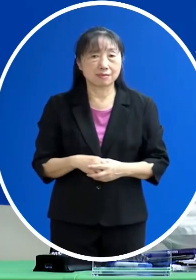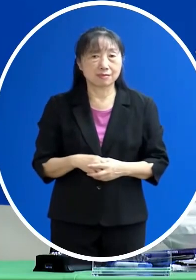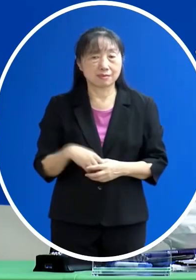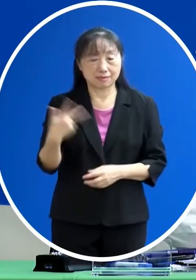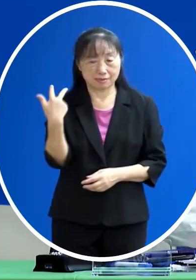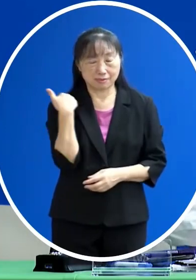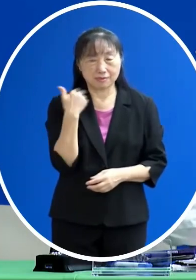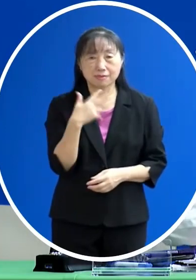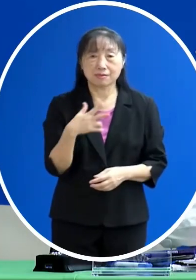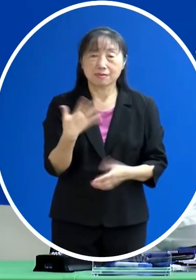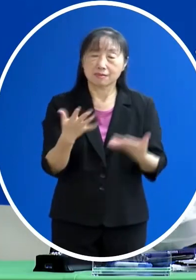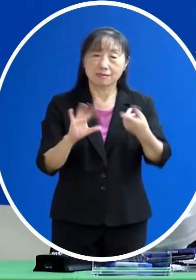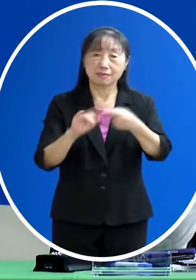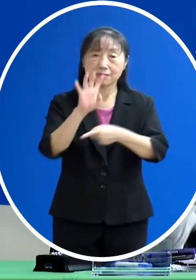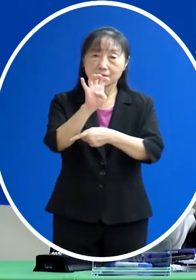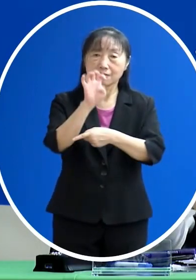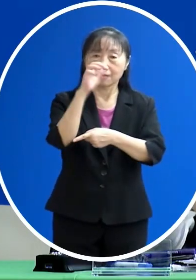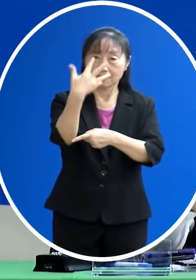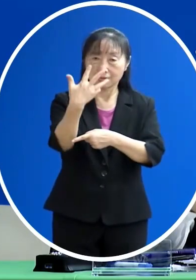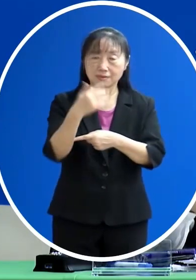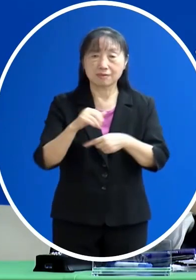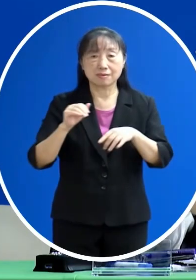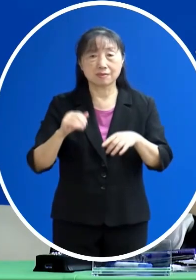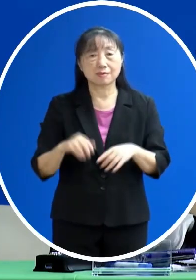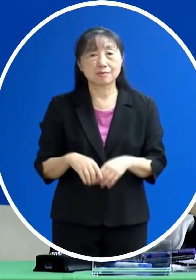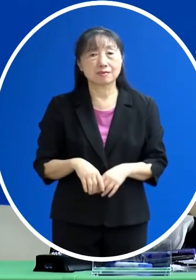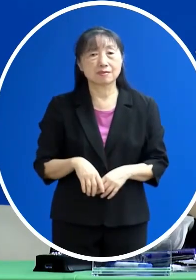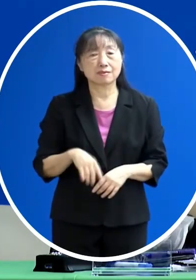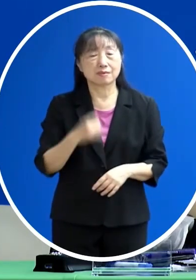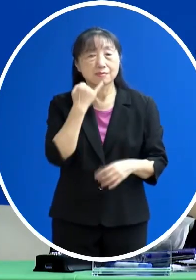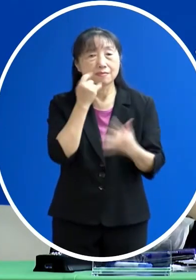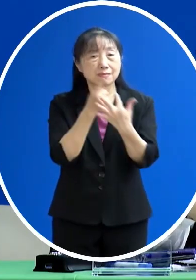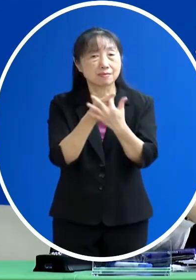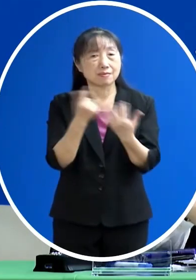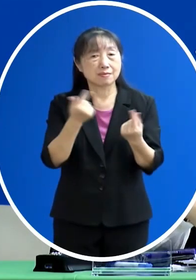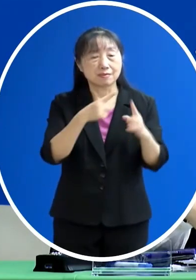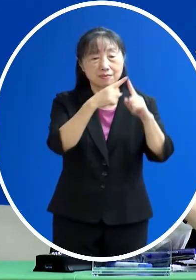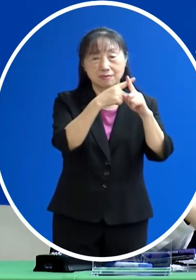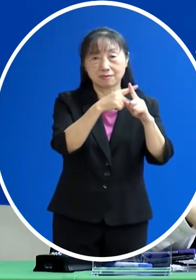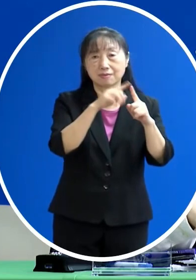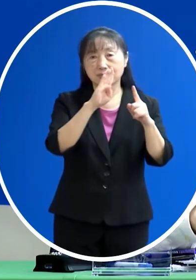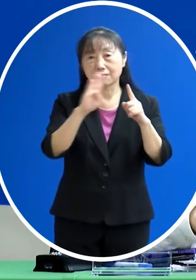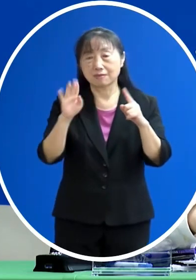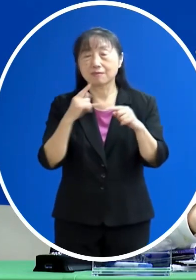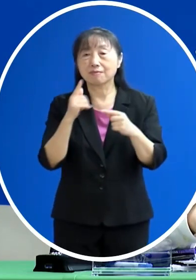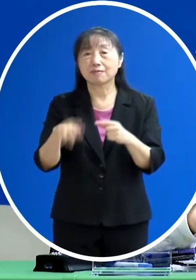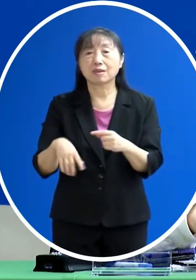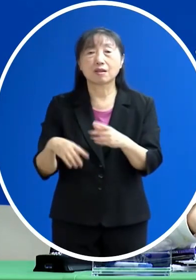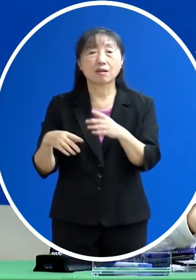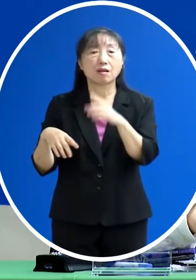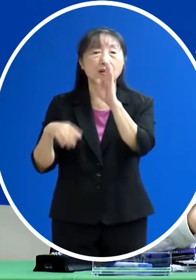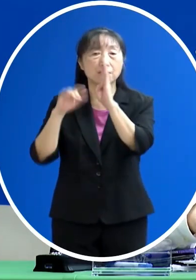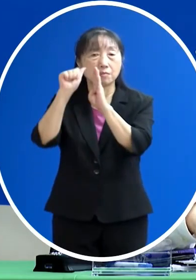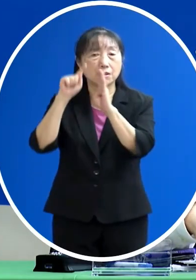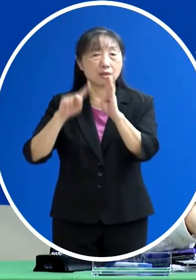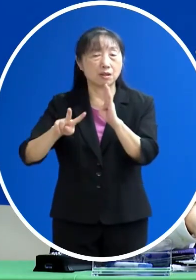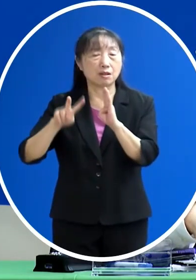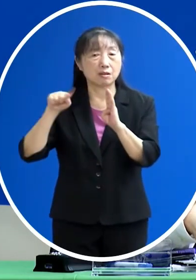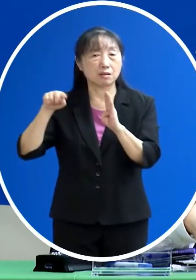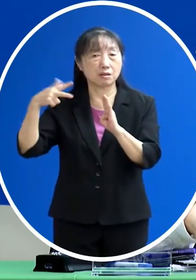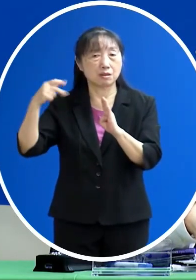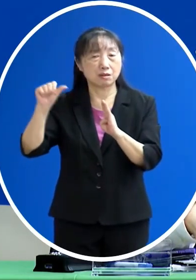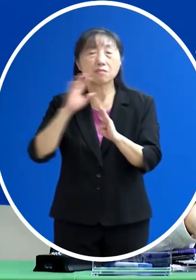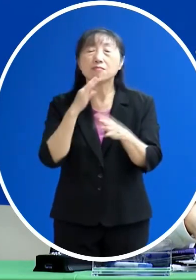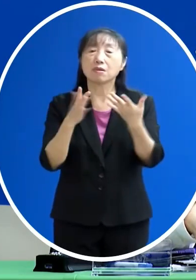哈，上一周的占比是48%，那可以看到就是说不管是 XBB 或者2.75，目前都有一定的大